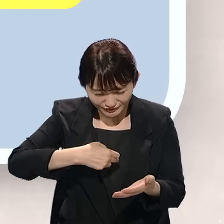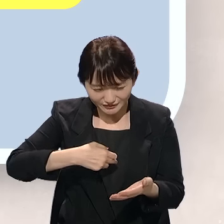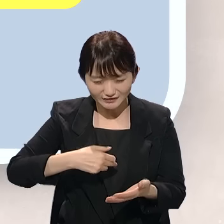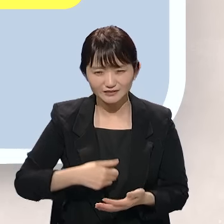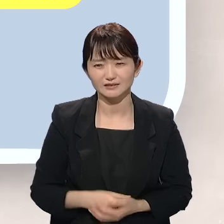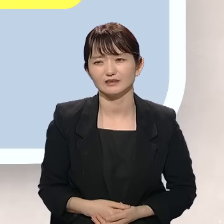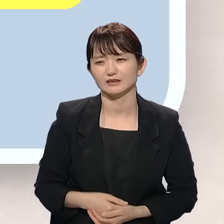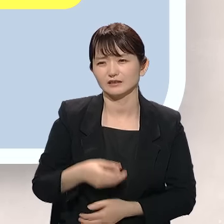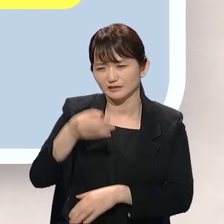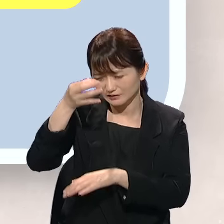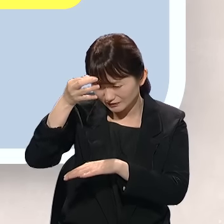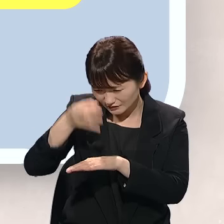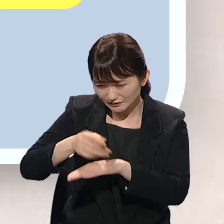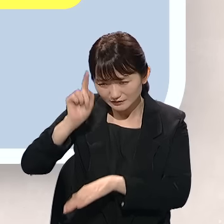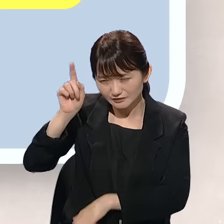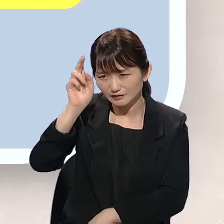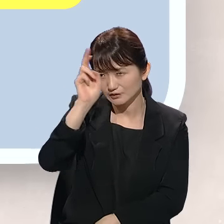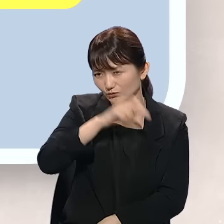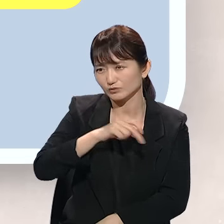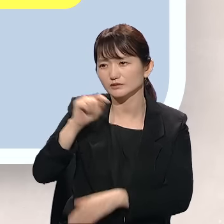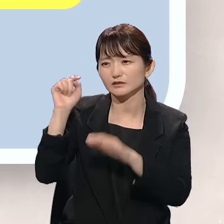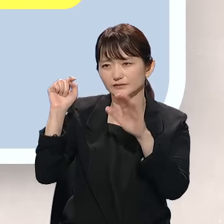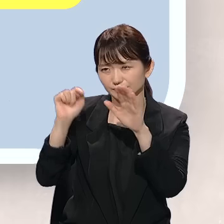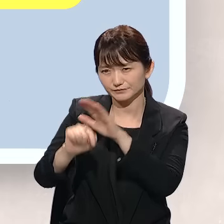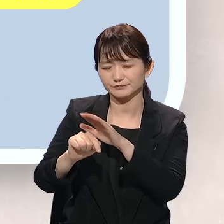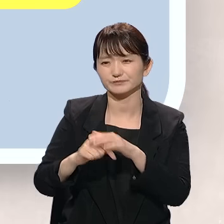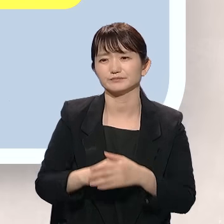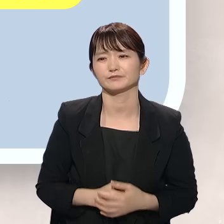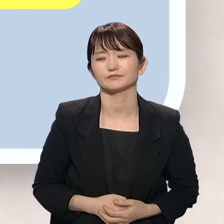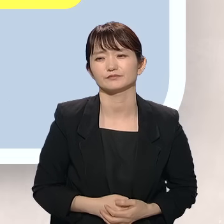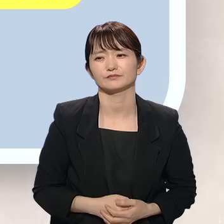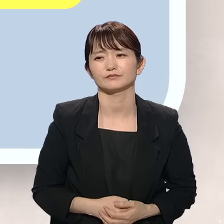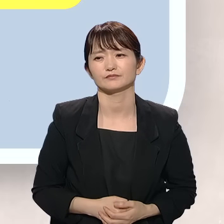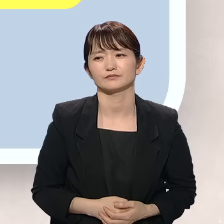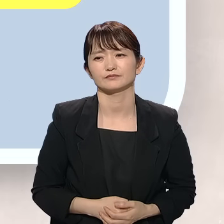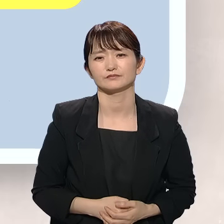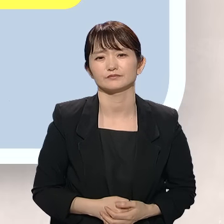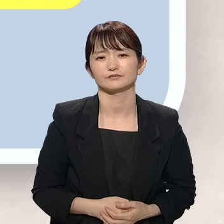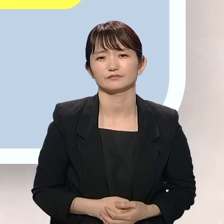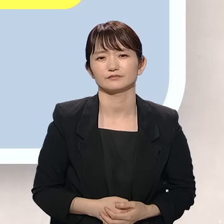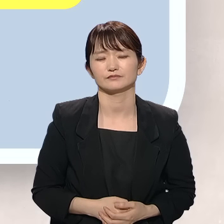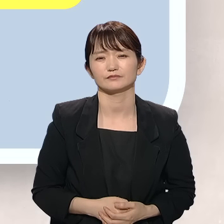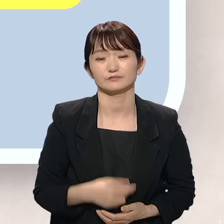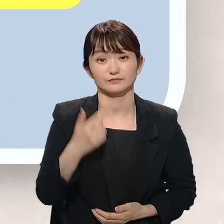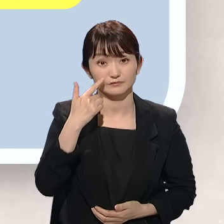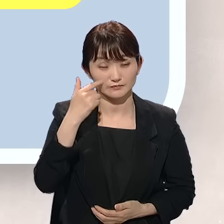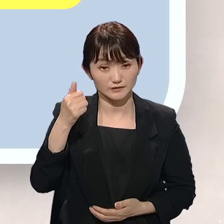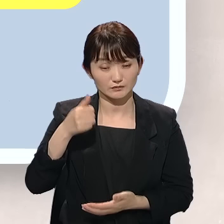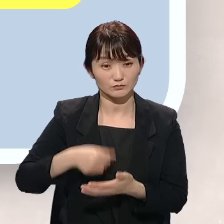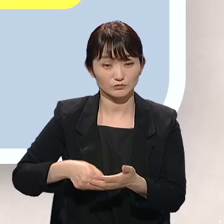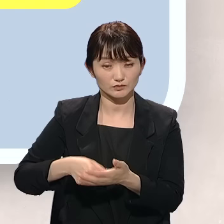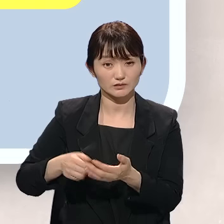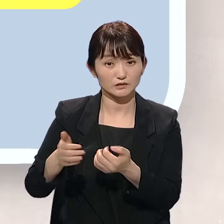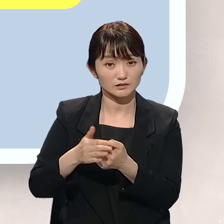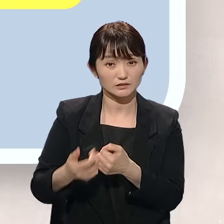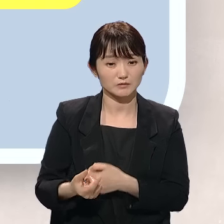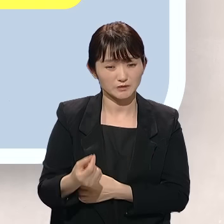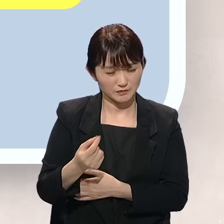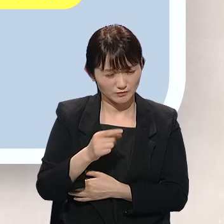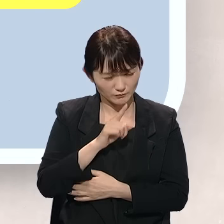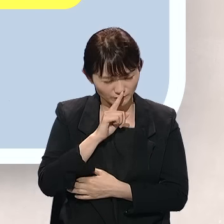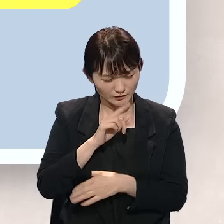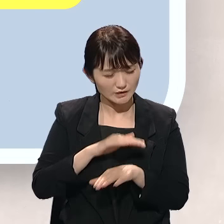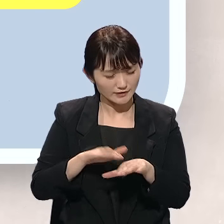아 죄송합니다. 내일 오전에 찾아가겠습니다. 그래서 이제 얘기를 했대요. 문자로 이거 아버지 유품이니까 빨리 조용히